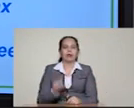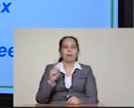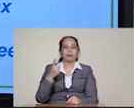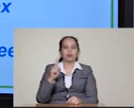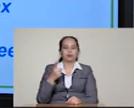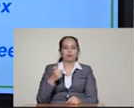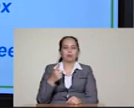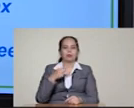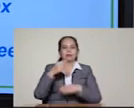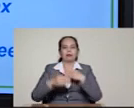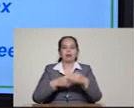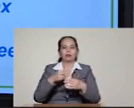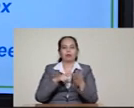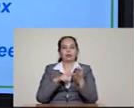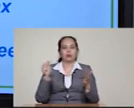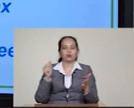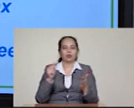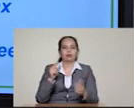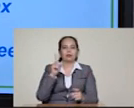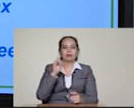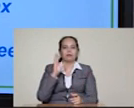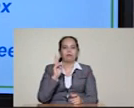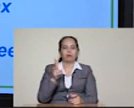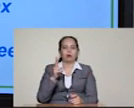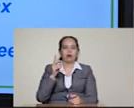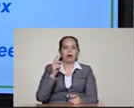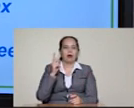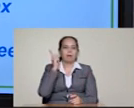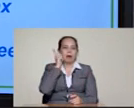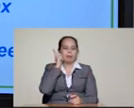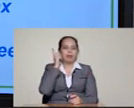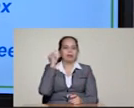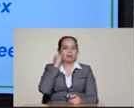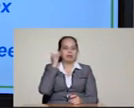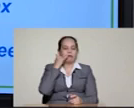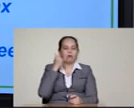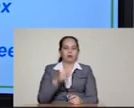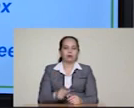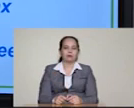Почему следует отключать звук мобильного телефона?